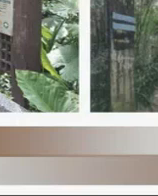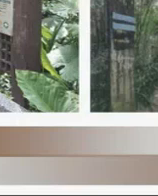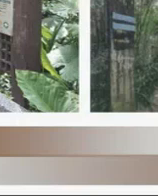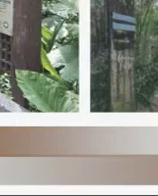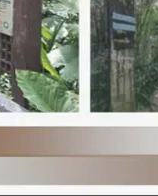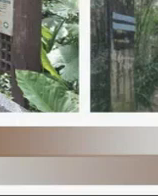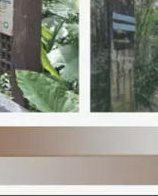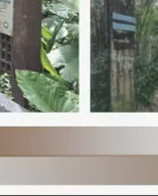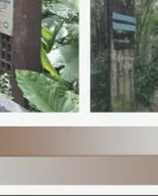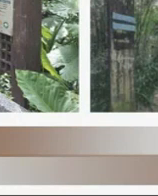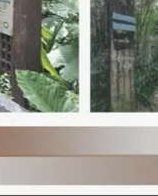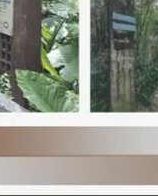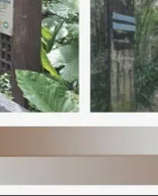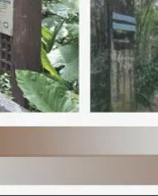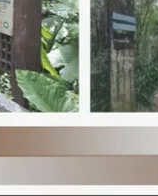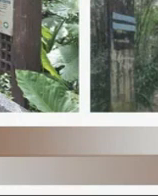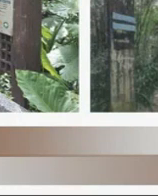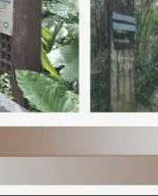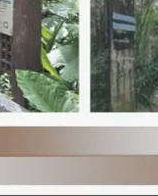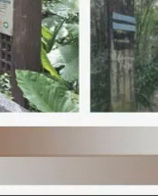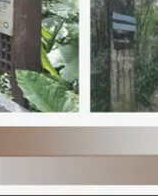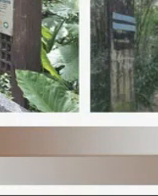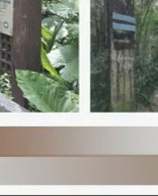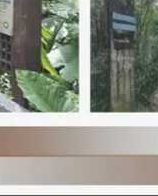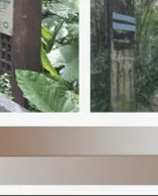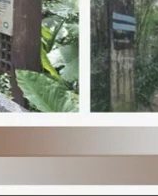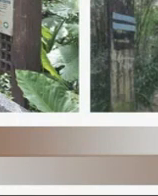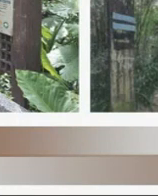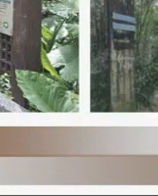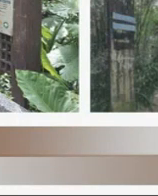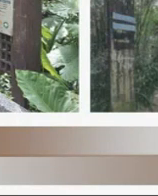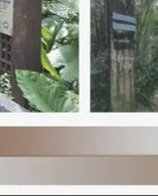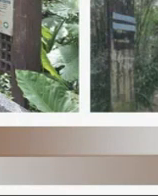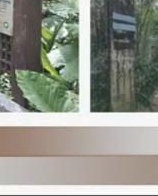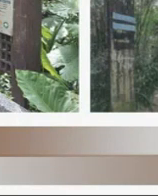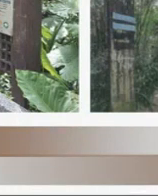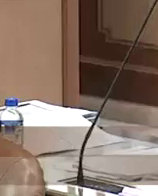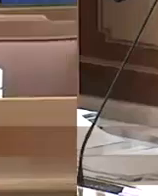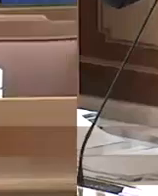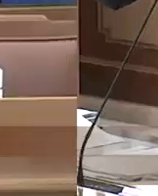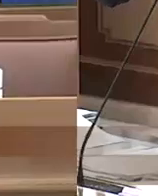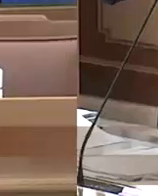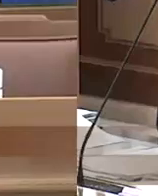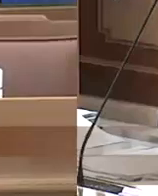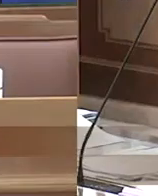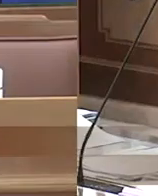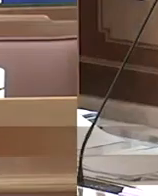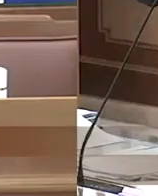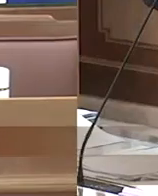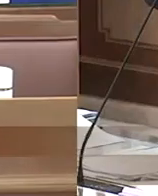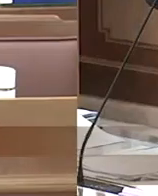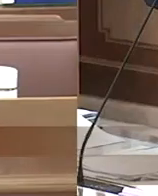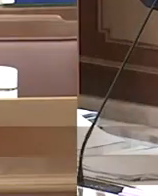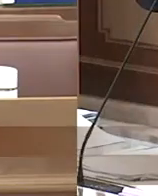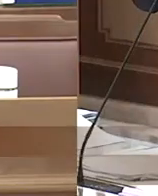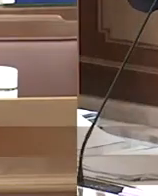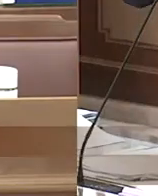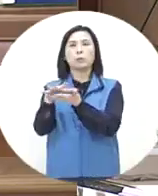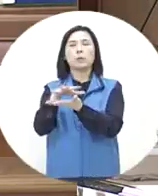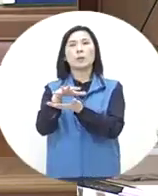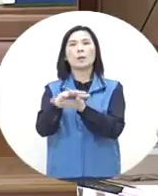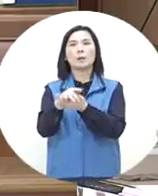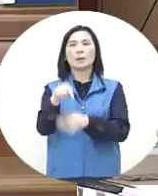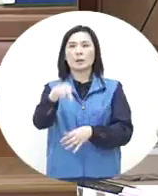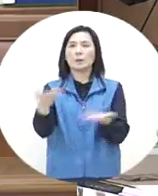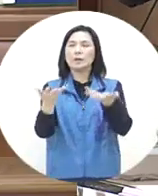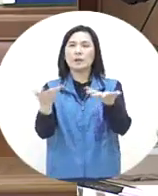友吼去进行深之旅，其实都非常称赞。但是现在有关于指标系统的混乱齁，这个我认为啊，这